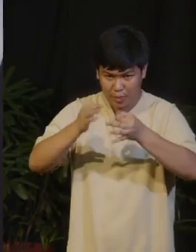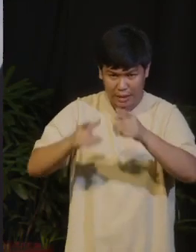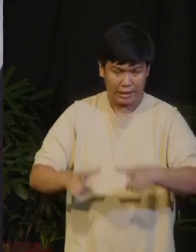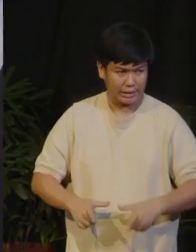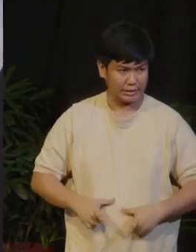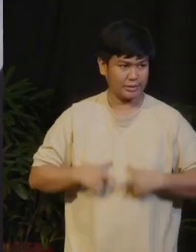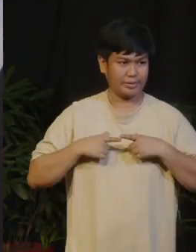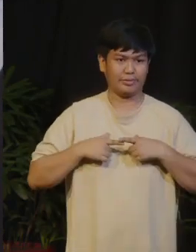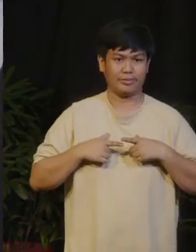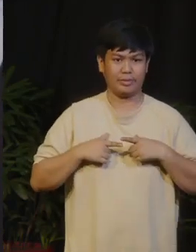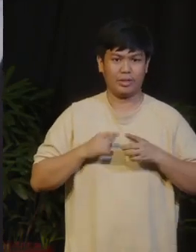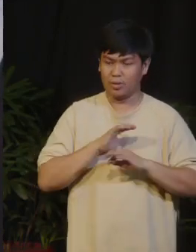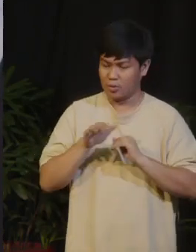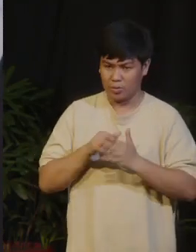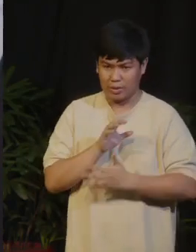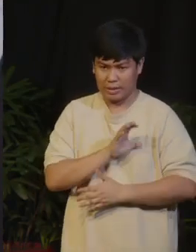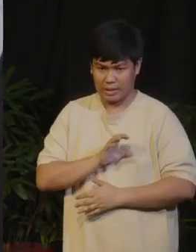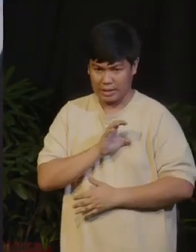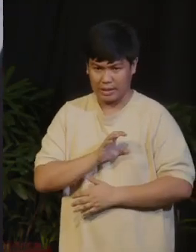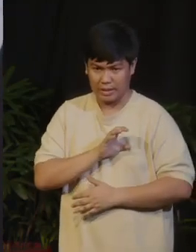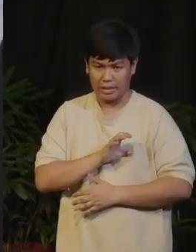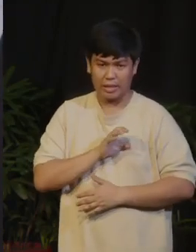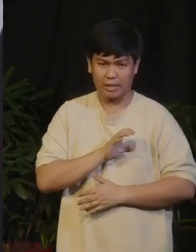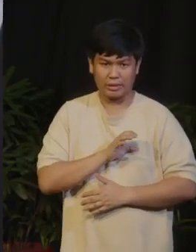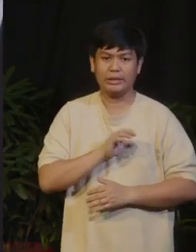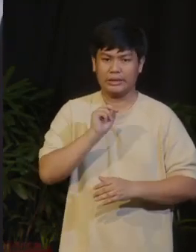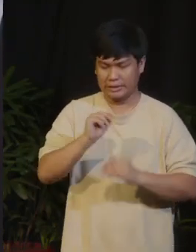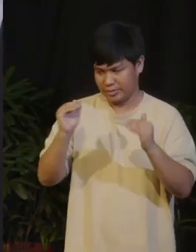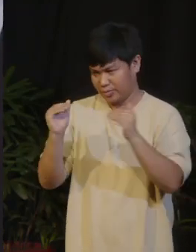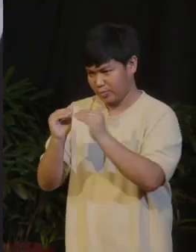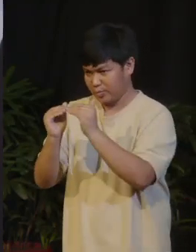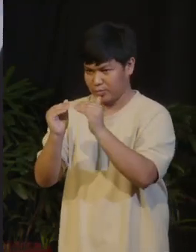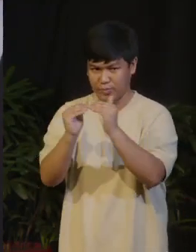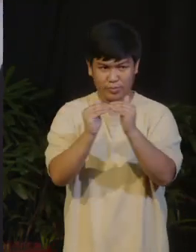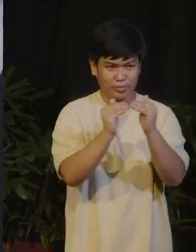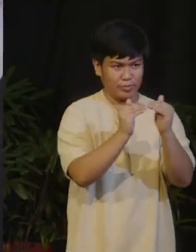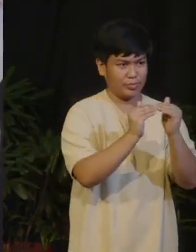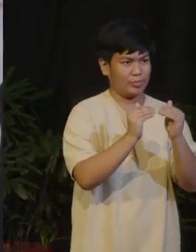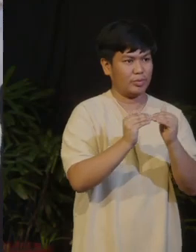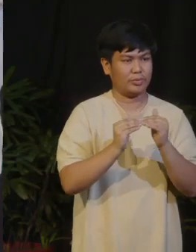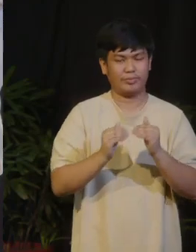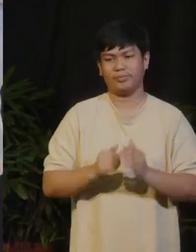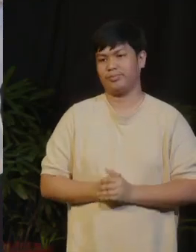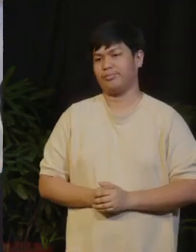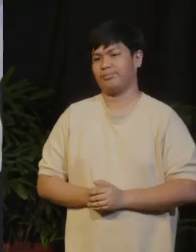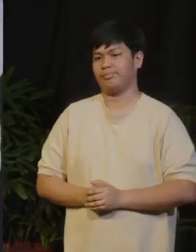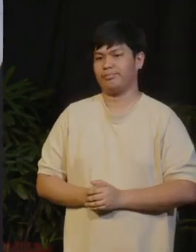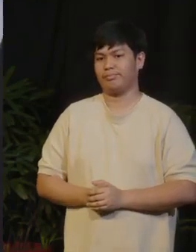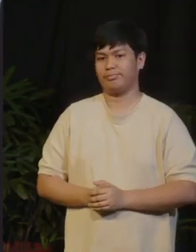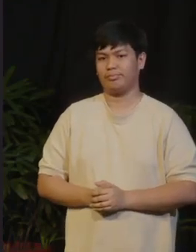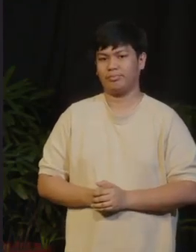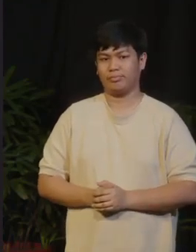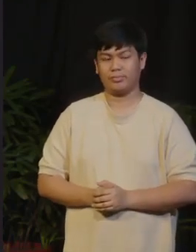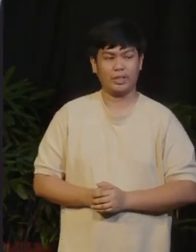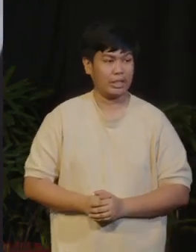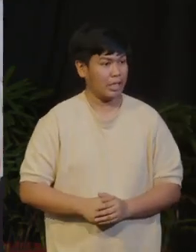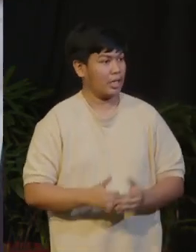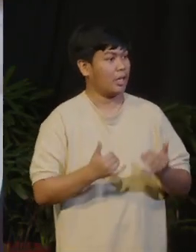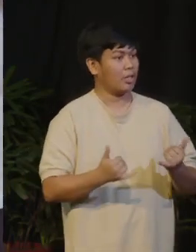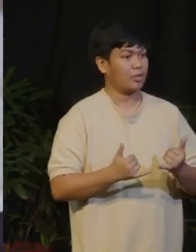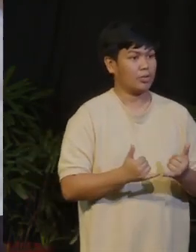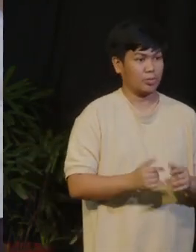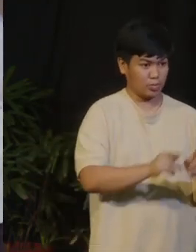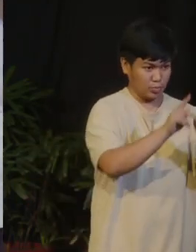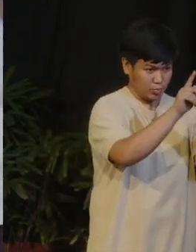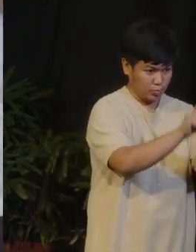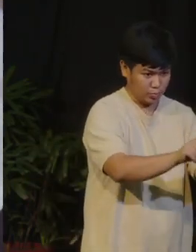kalagayan at pag-uugali ng mga gagawing disipulo ng Panginoon sa pamamagitan natin. Alam niyo ba na ang bawat